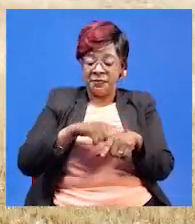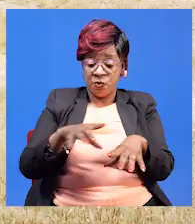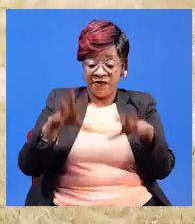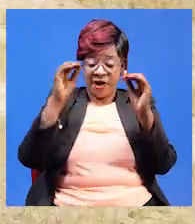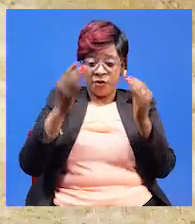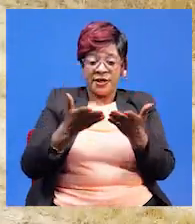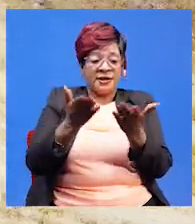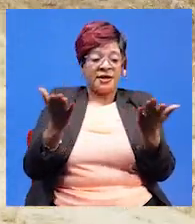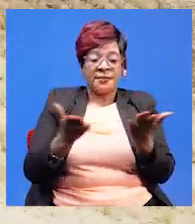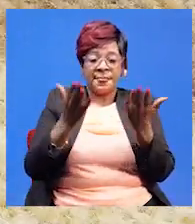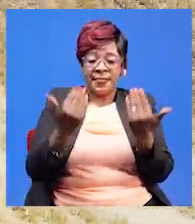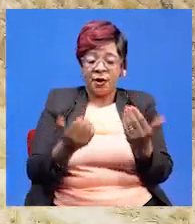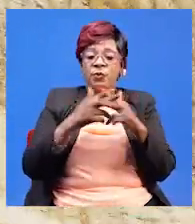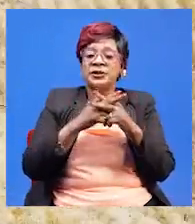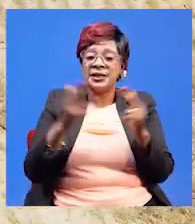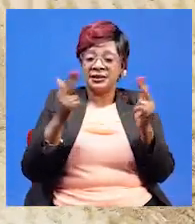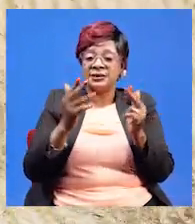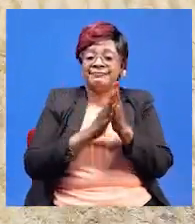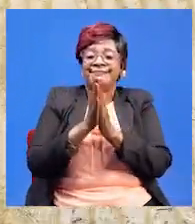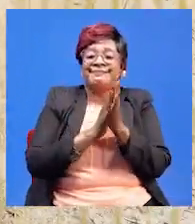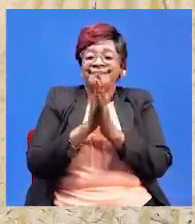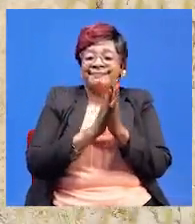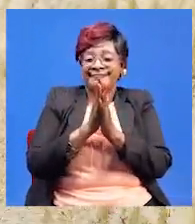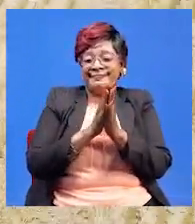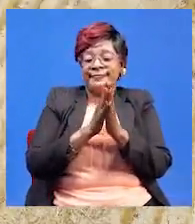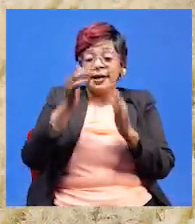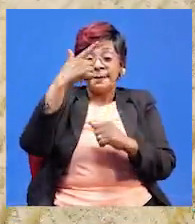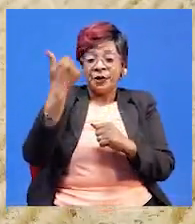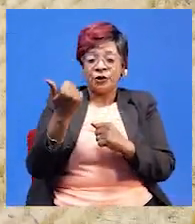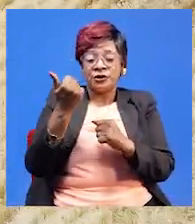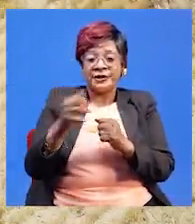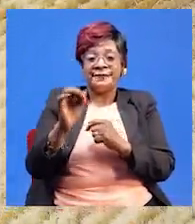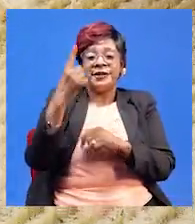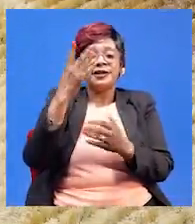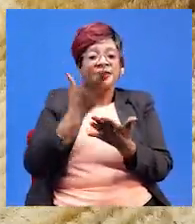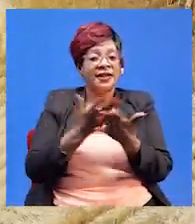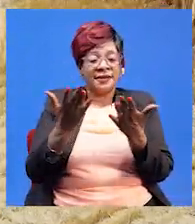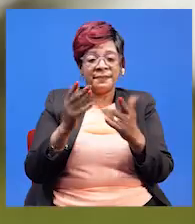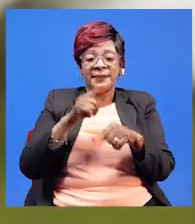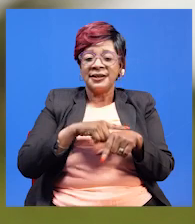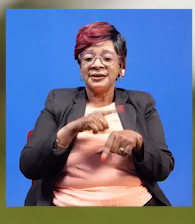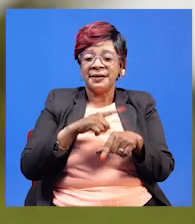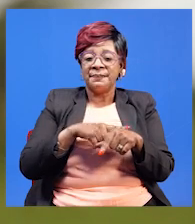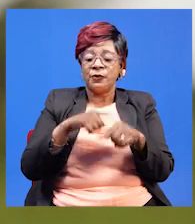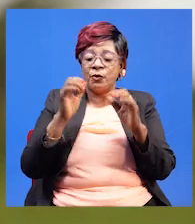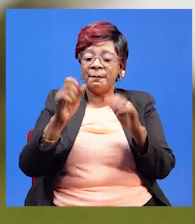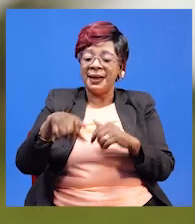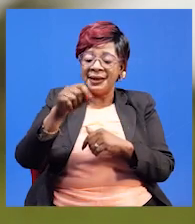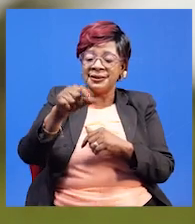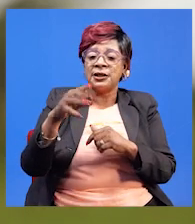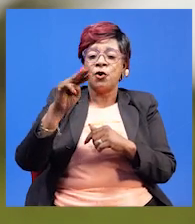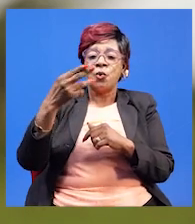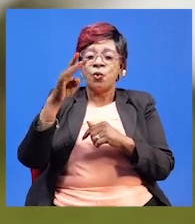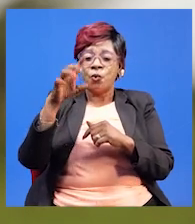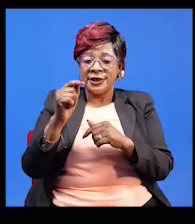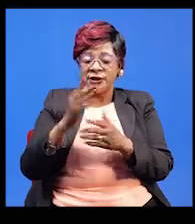afa, sasa tumeanza kugain momentum. Kwa sababu kitu ya kwanza, ukilima ngano yako, you are